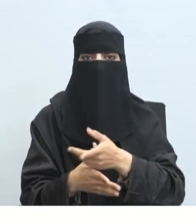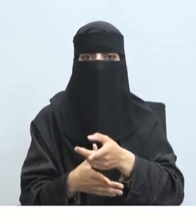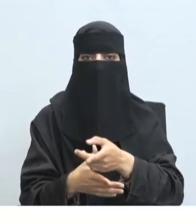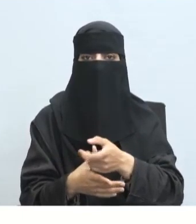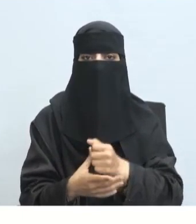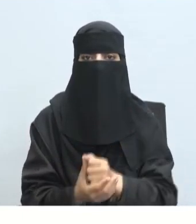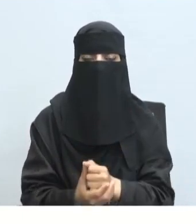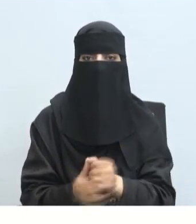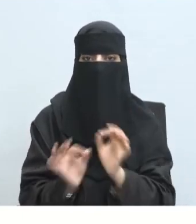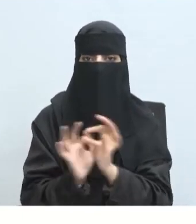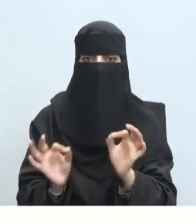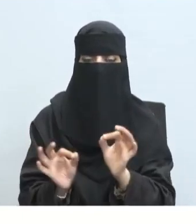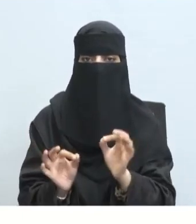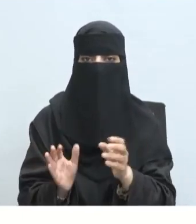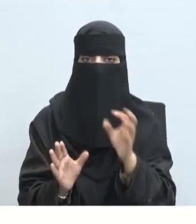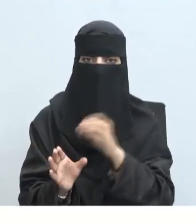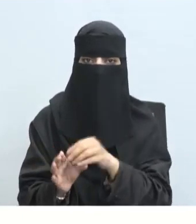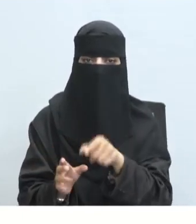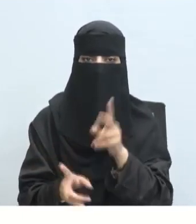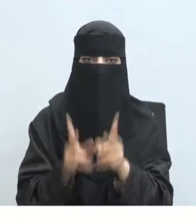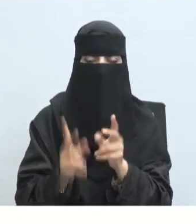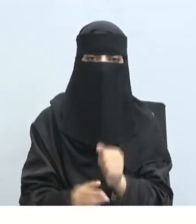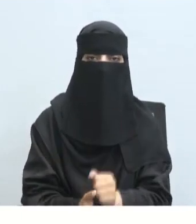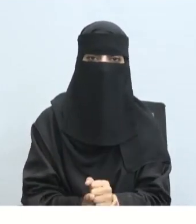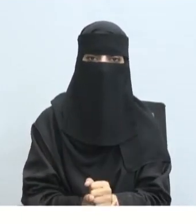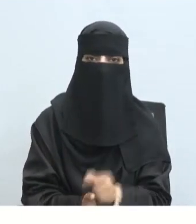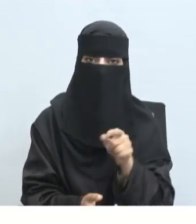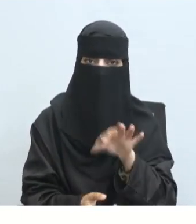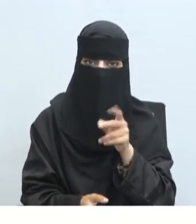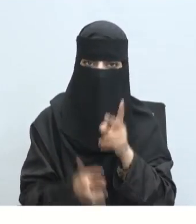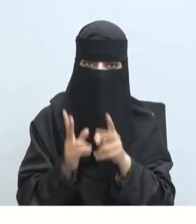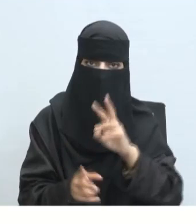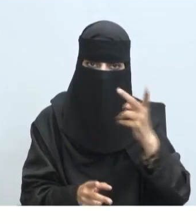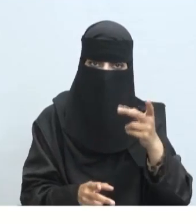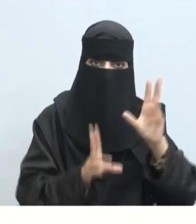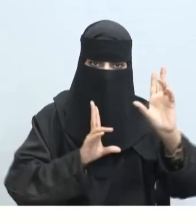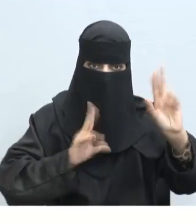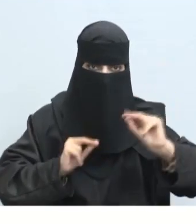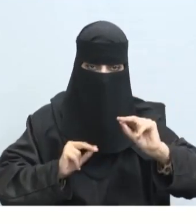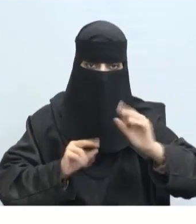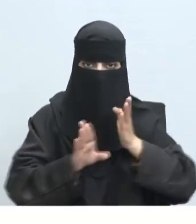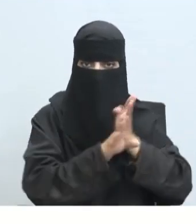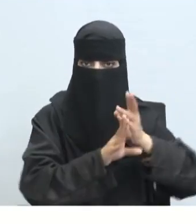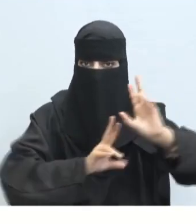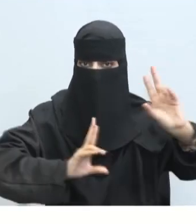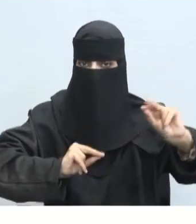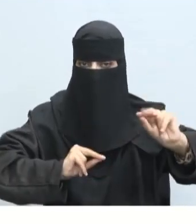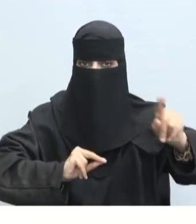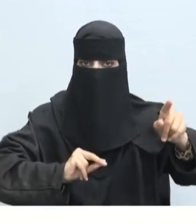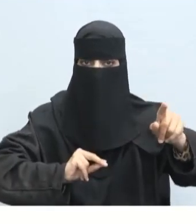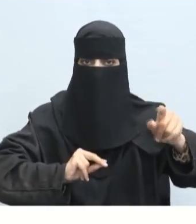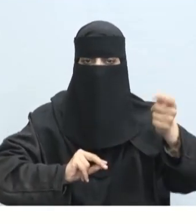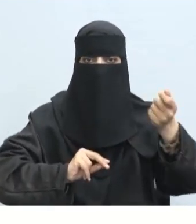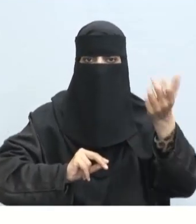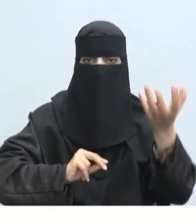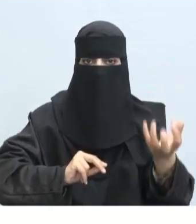التي تم تكبدها في هذه الفعاليه اذا قد يكون فعاليه اخرى بنفس المجال قد تكون بسعر